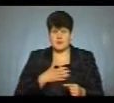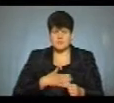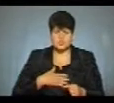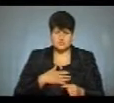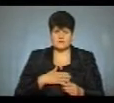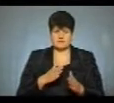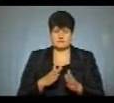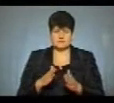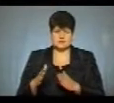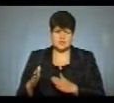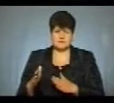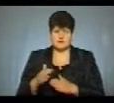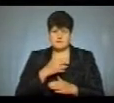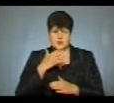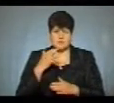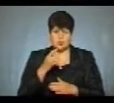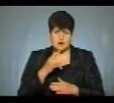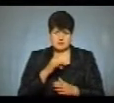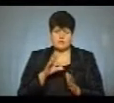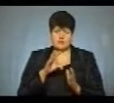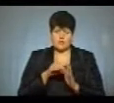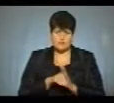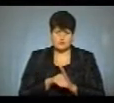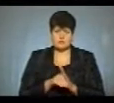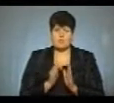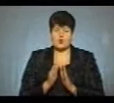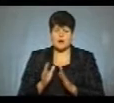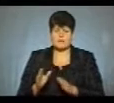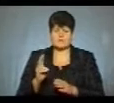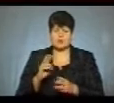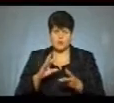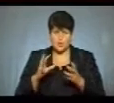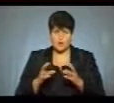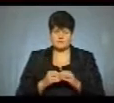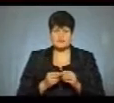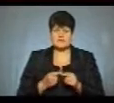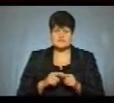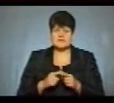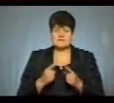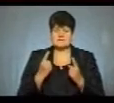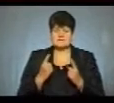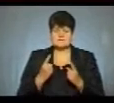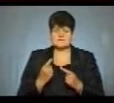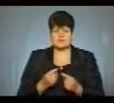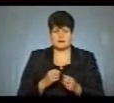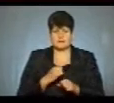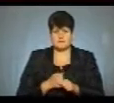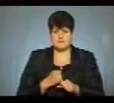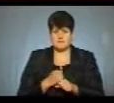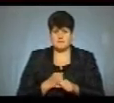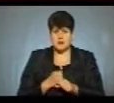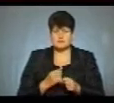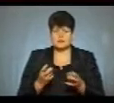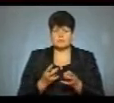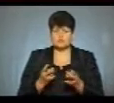системі багато раз впровадження програмних комплексів, і це важка праця. І важка праця, і яка